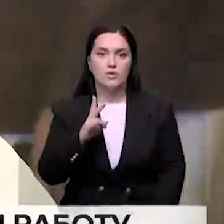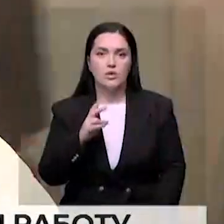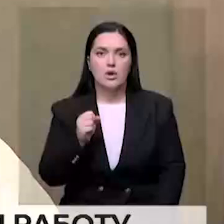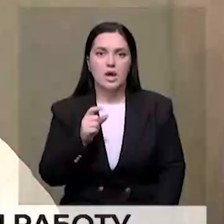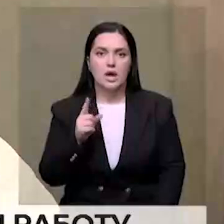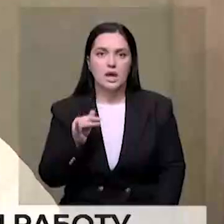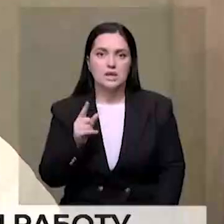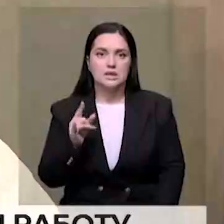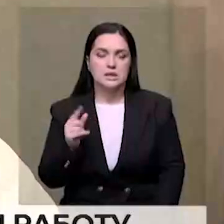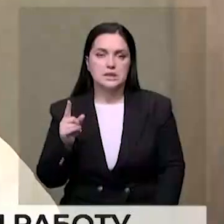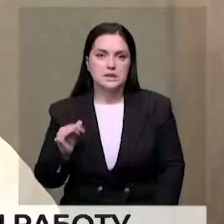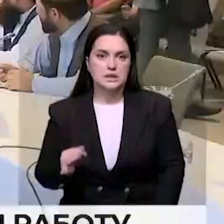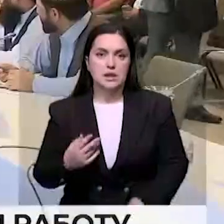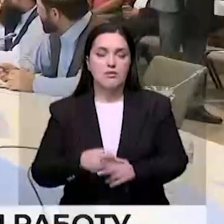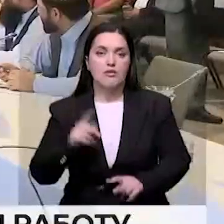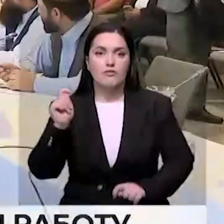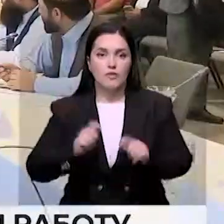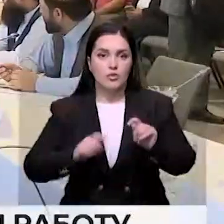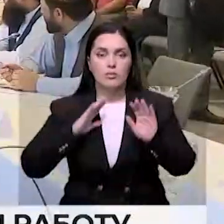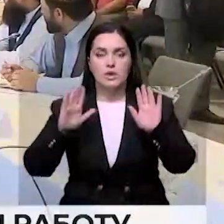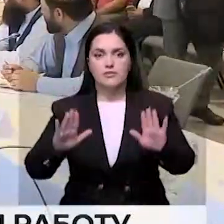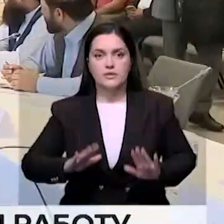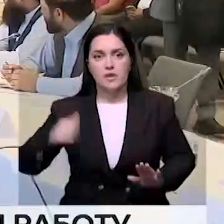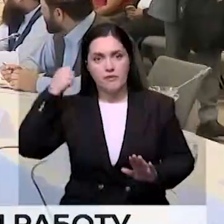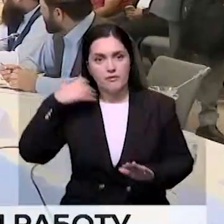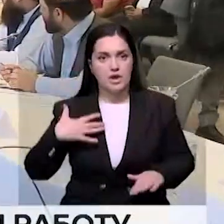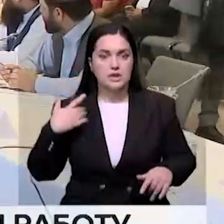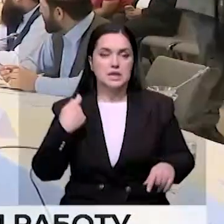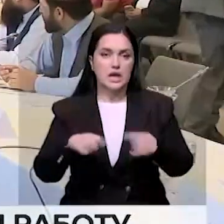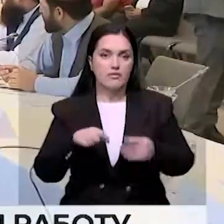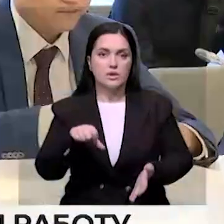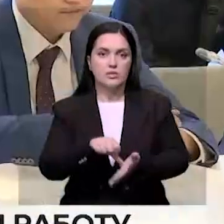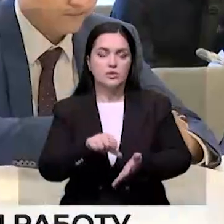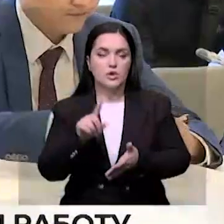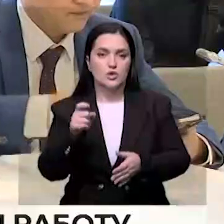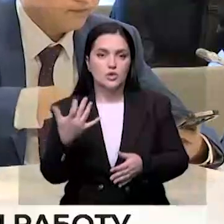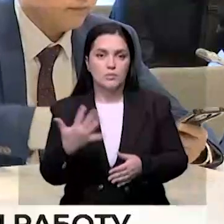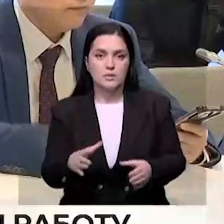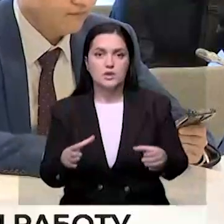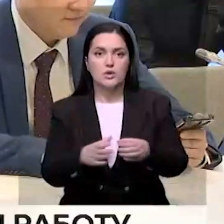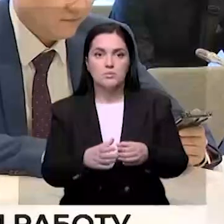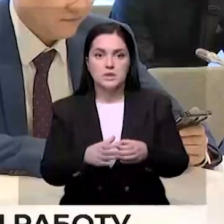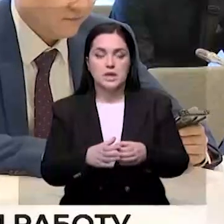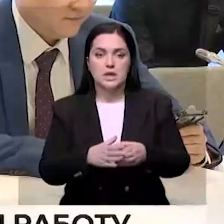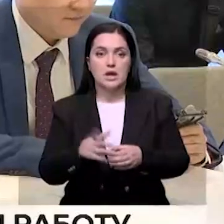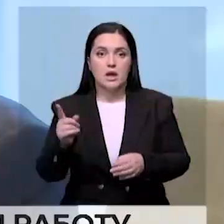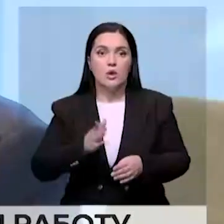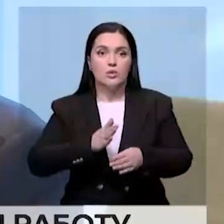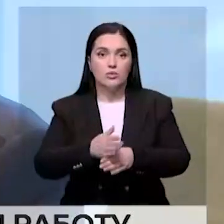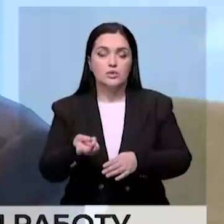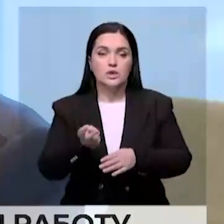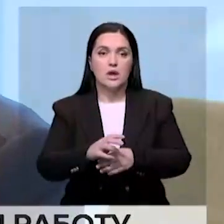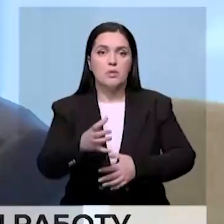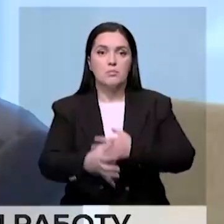Афганистана Нуриддин Азизи. В рамках форума открылась выставка афганских товаров, в которой принимают участие 150 компаний.